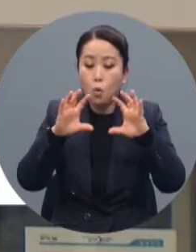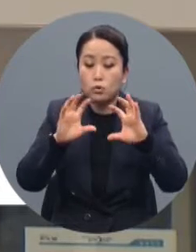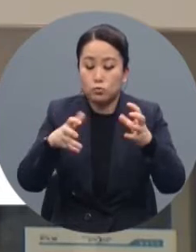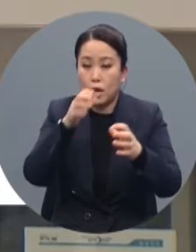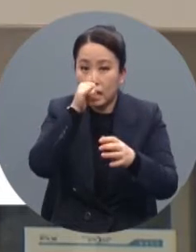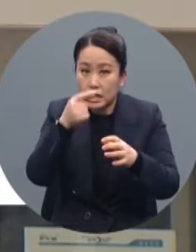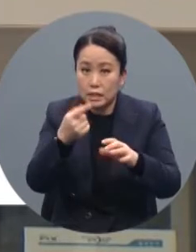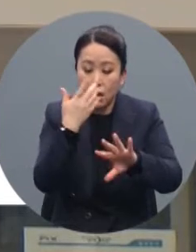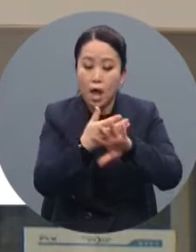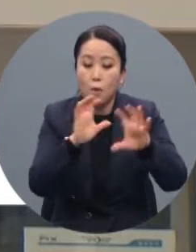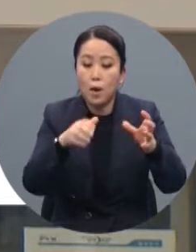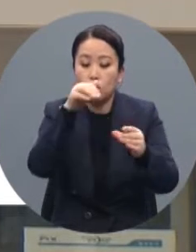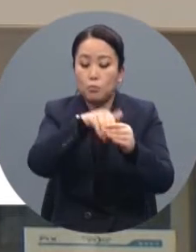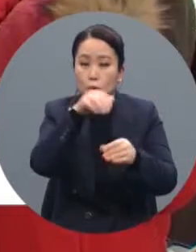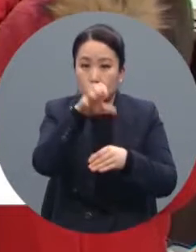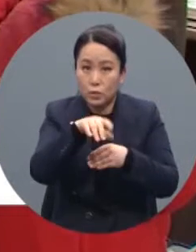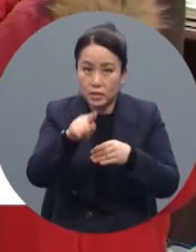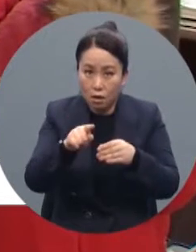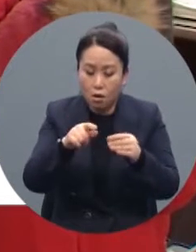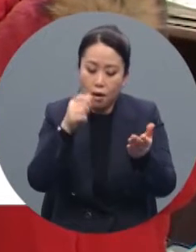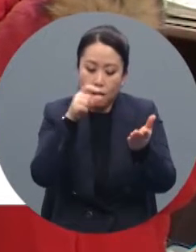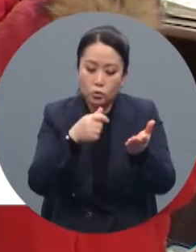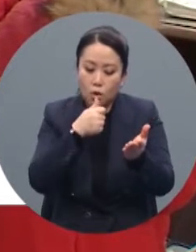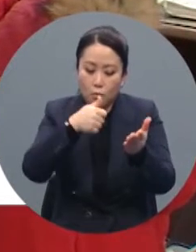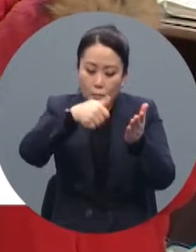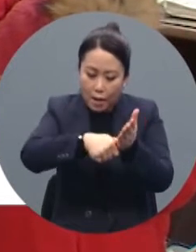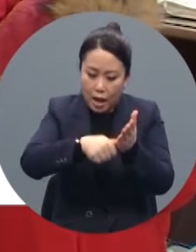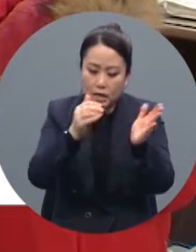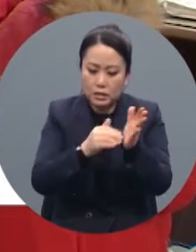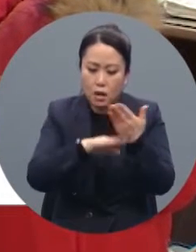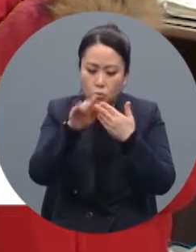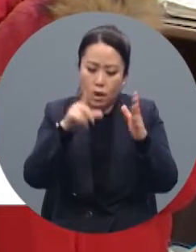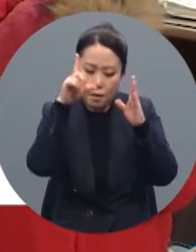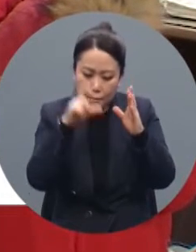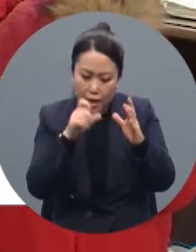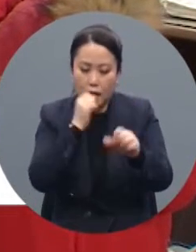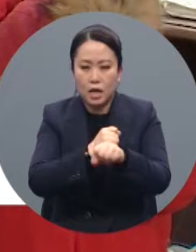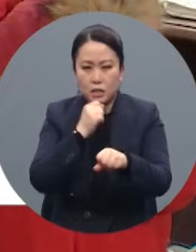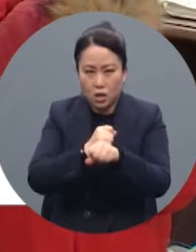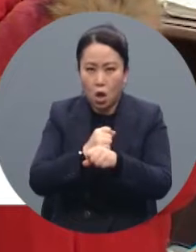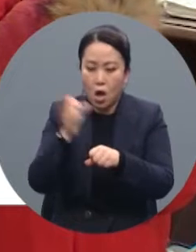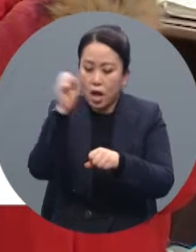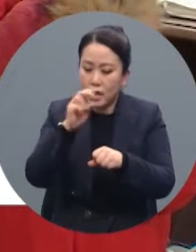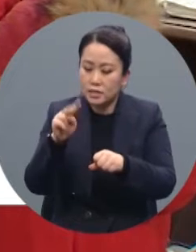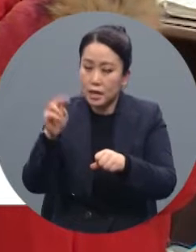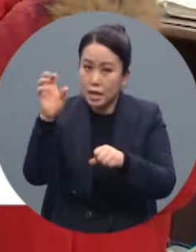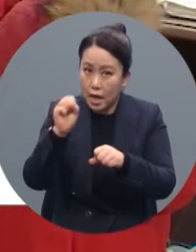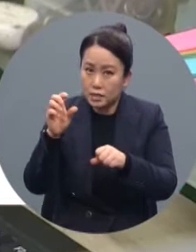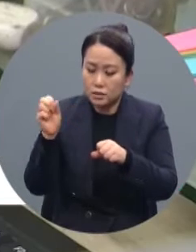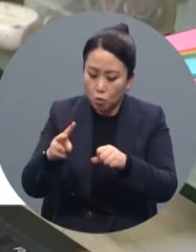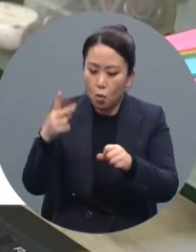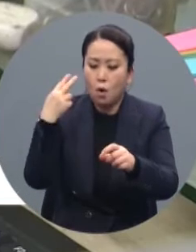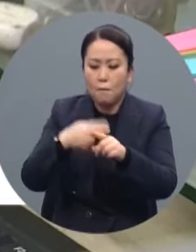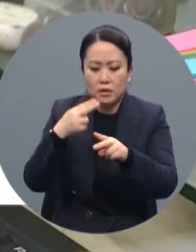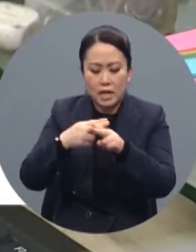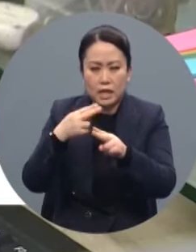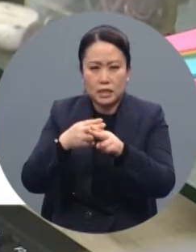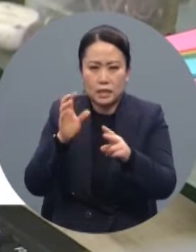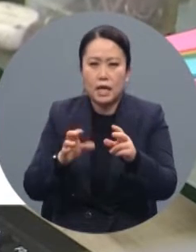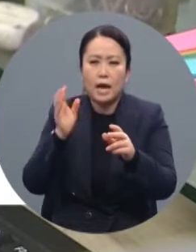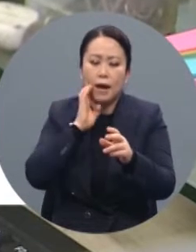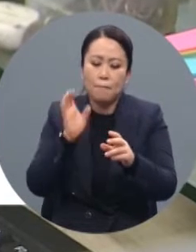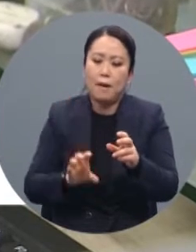재외투표소에서 본인이 기표한 투표 용지를 촬영한 이후 SNS 채팅방과 포털사이트 카페에 게시한 혐의를 받고